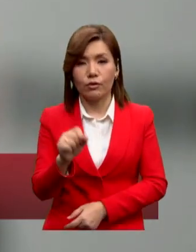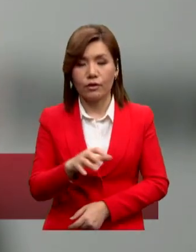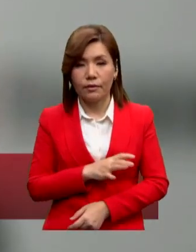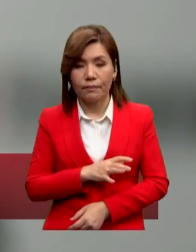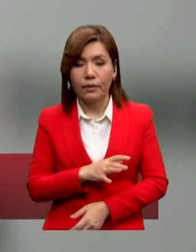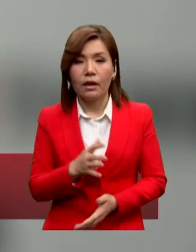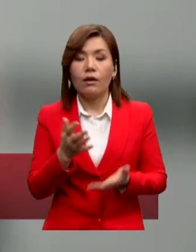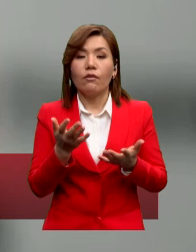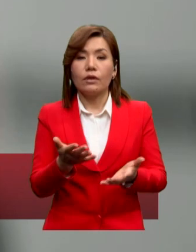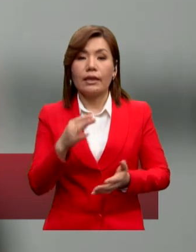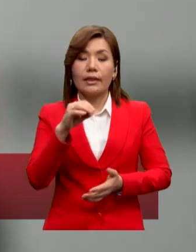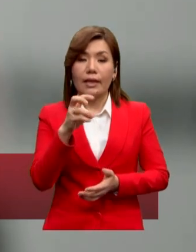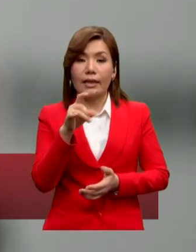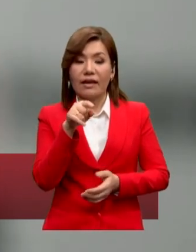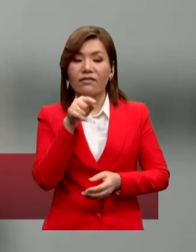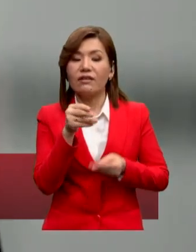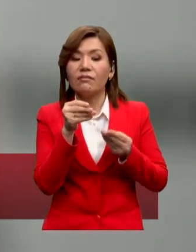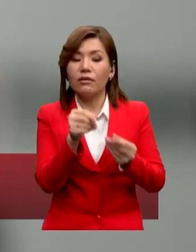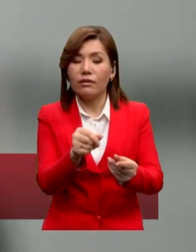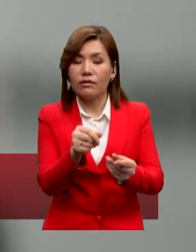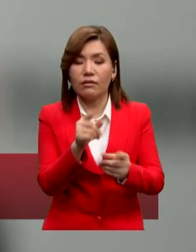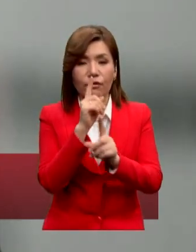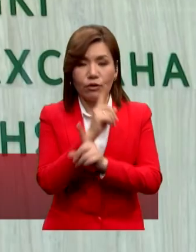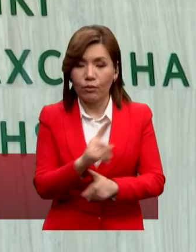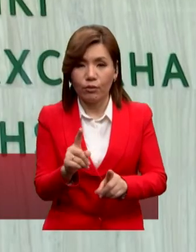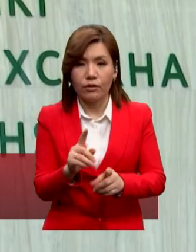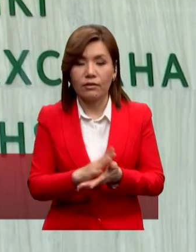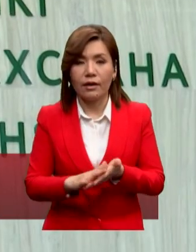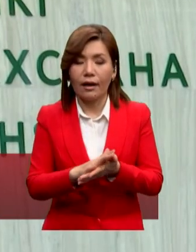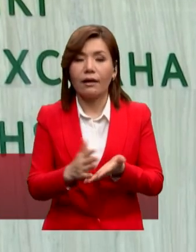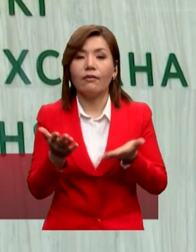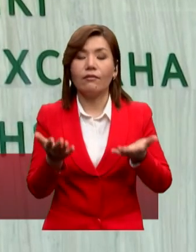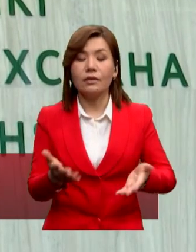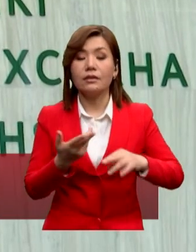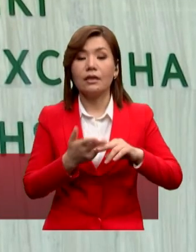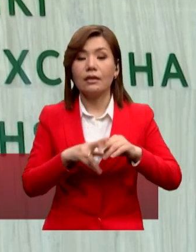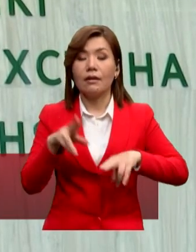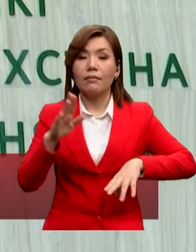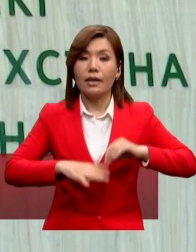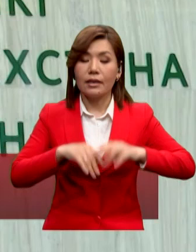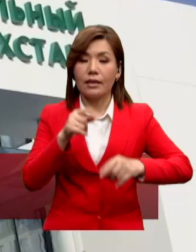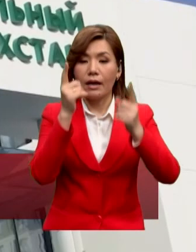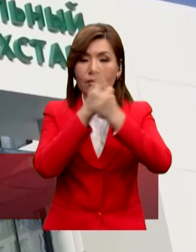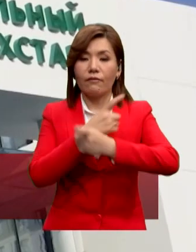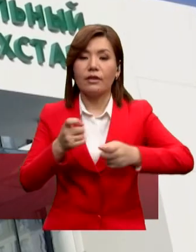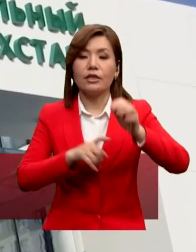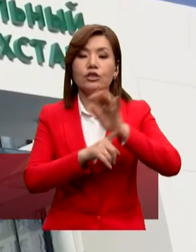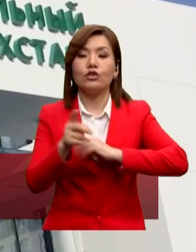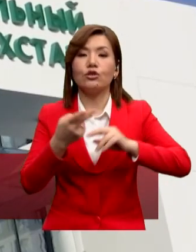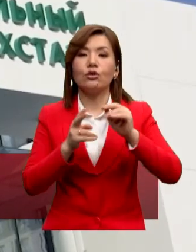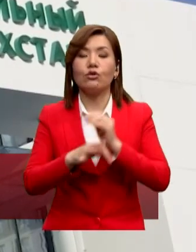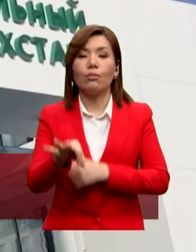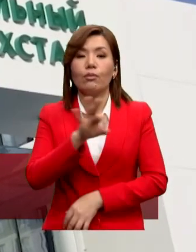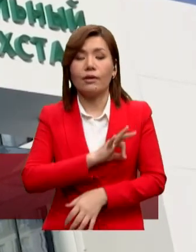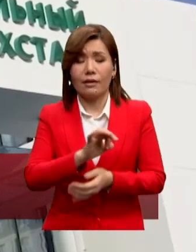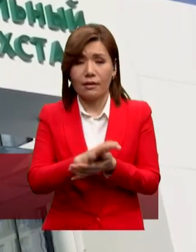А тенге на этот процесс практически не влияет никак. Нацбанки уточнили, что практика объявления прогнозных значений будет применяться